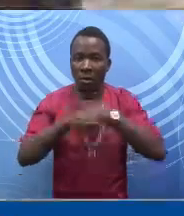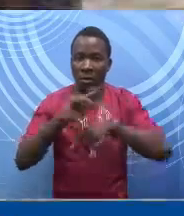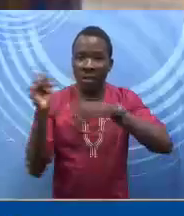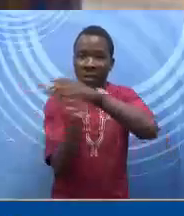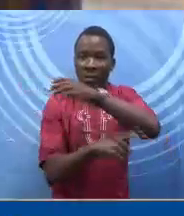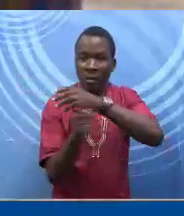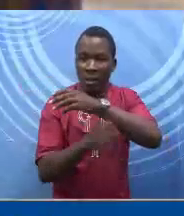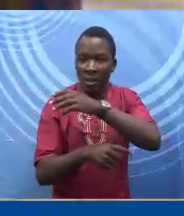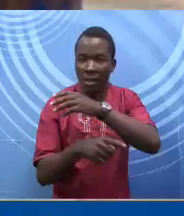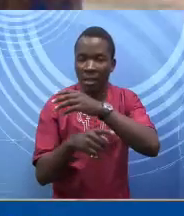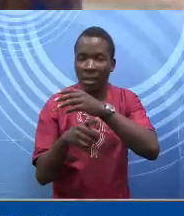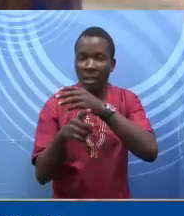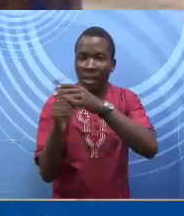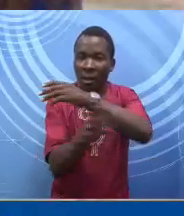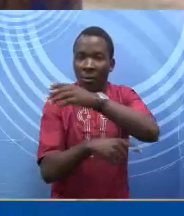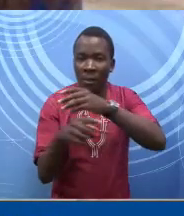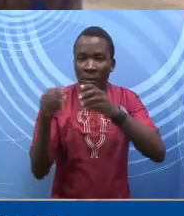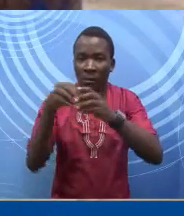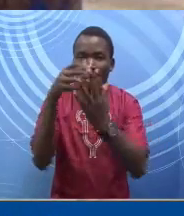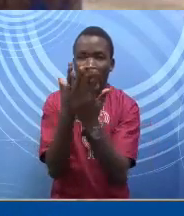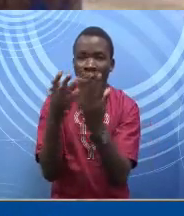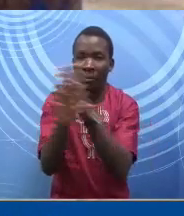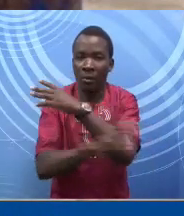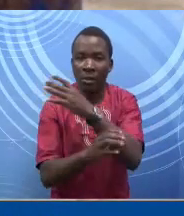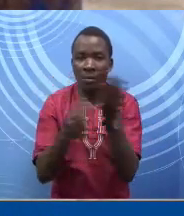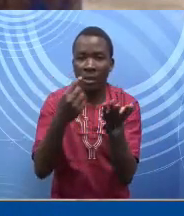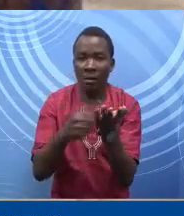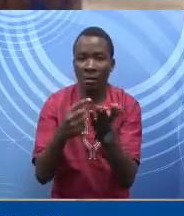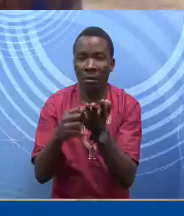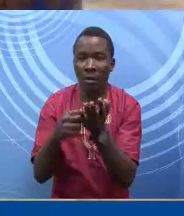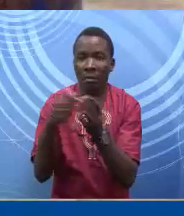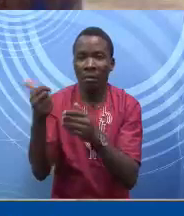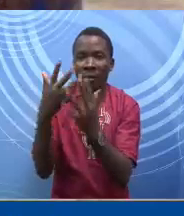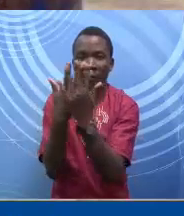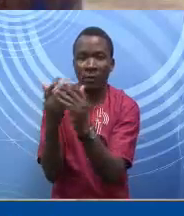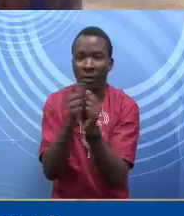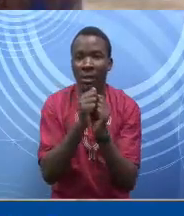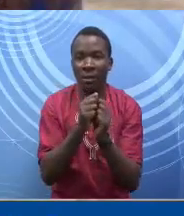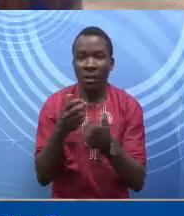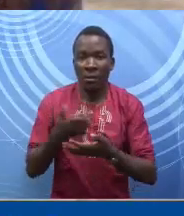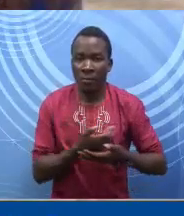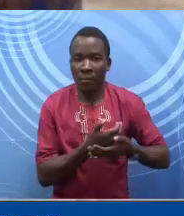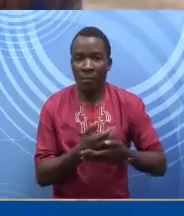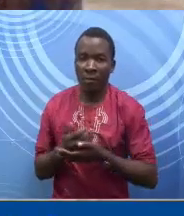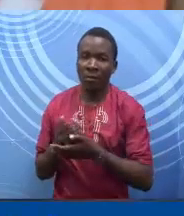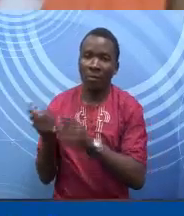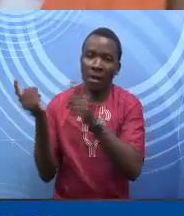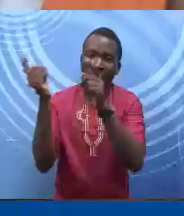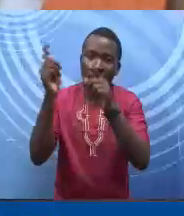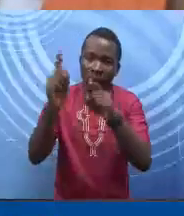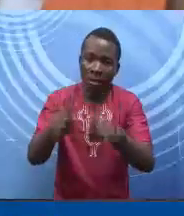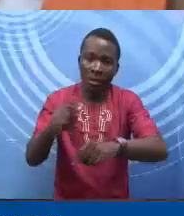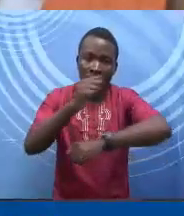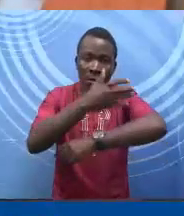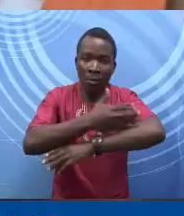n'inkoni yakubitiwe muri gereza yo mu gihugu cya Uganda n'undi wafunganywe n'uruhinja bagejejwe ku mupaka wa